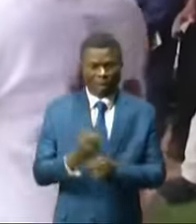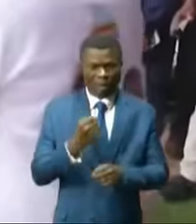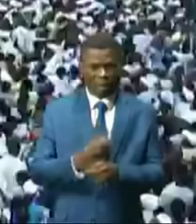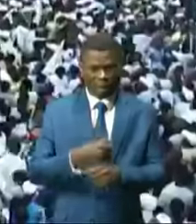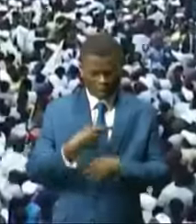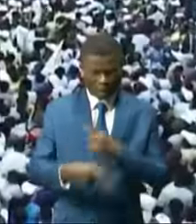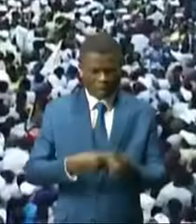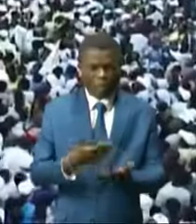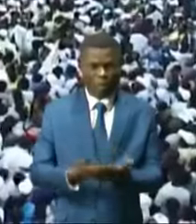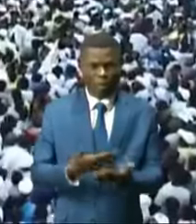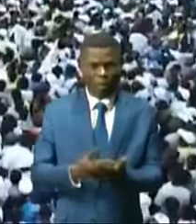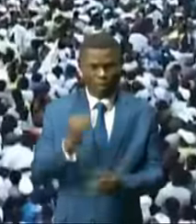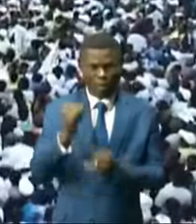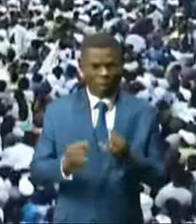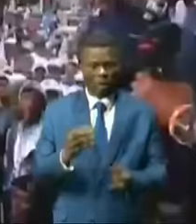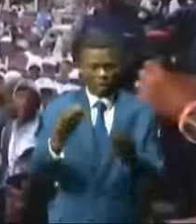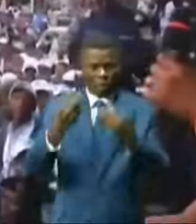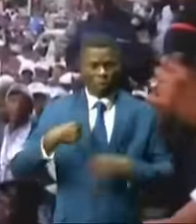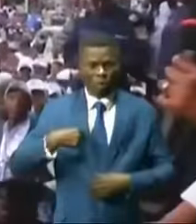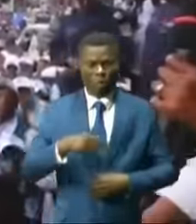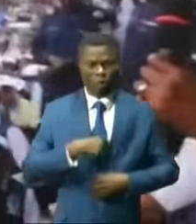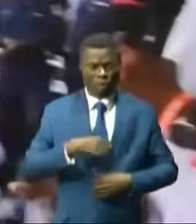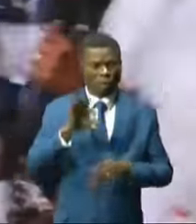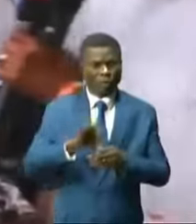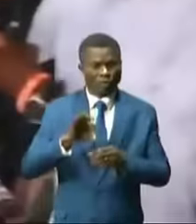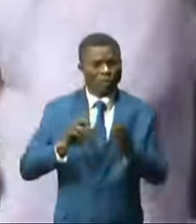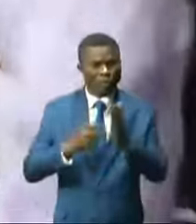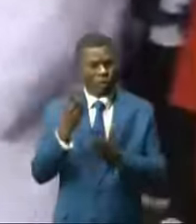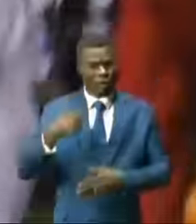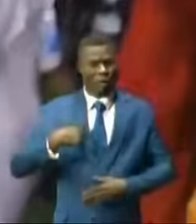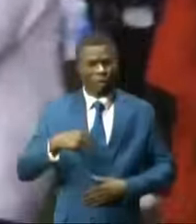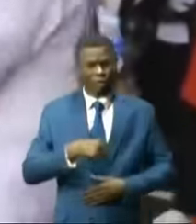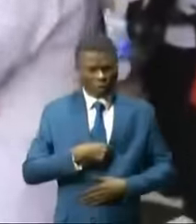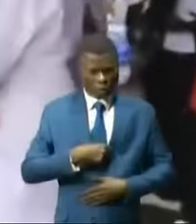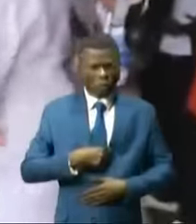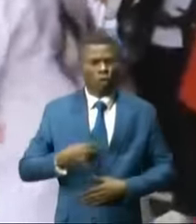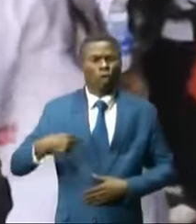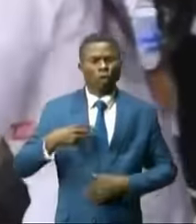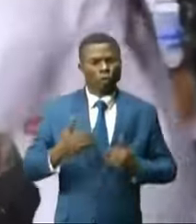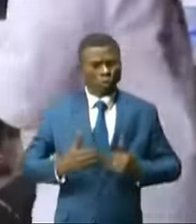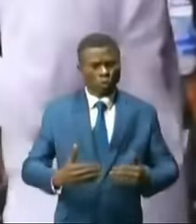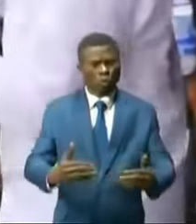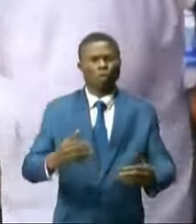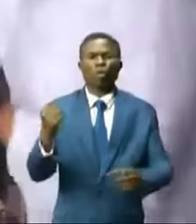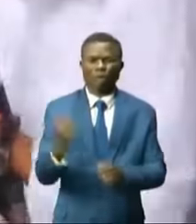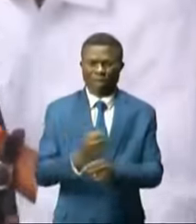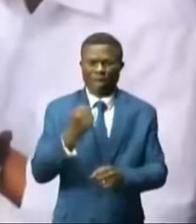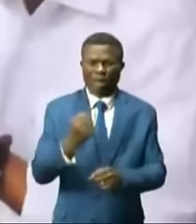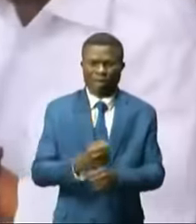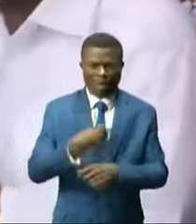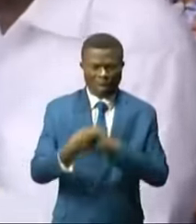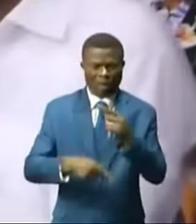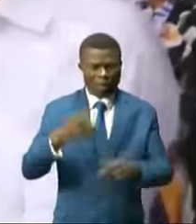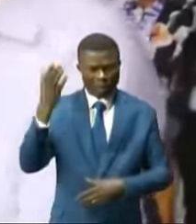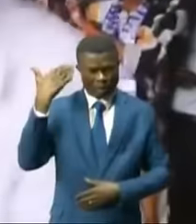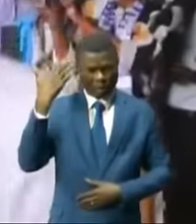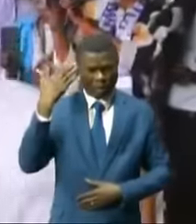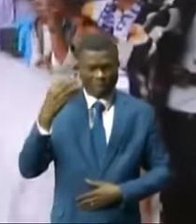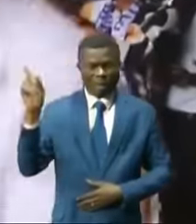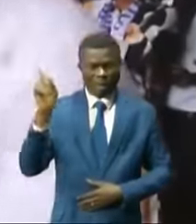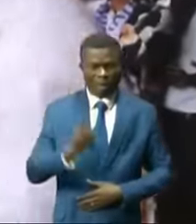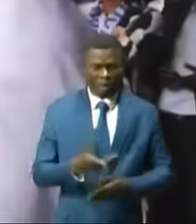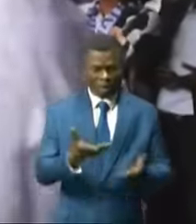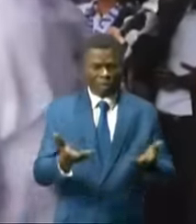train d'être faits. Si vous nous accordez un second mandat, nous aurons la force de continuer ce que nous avons commencé. Je viens